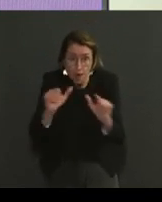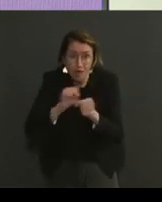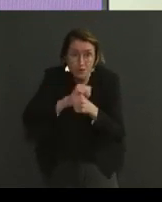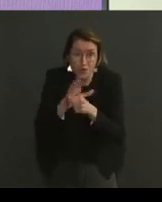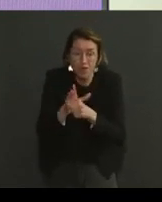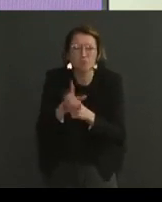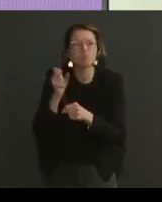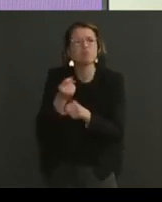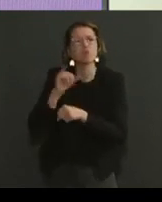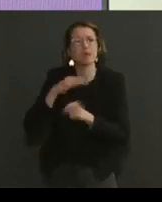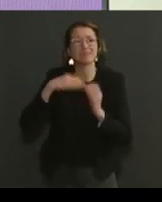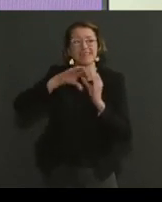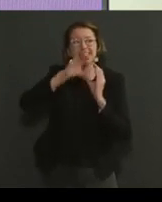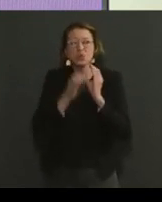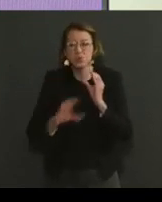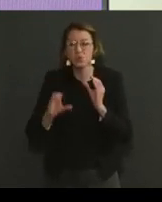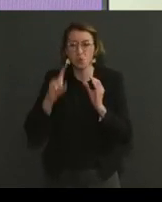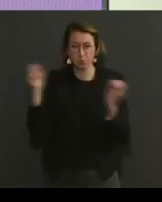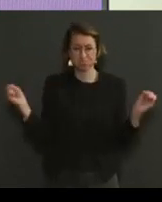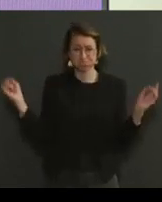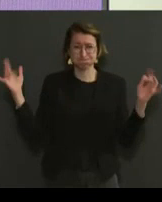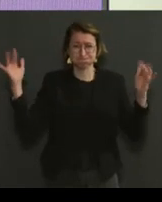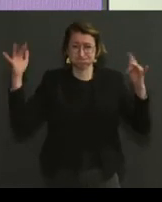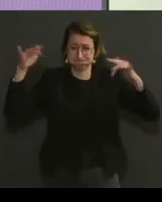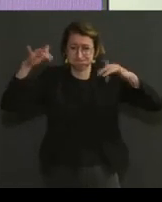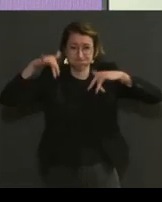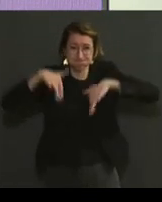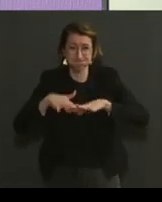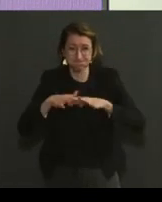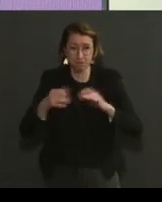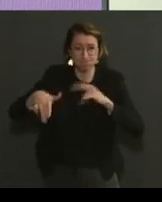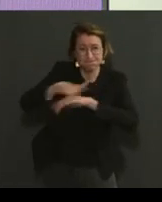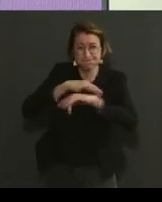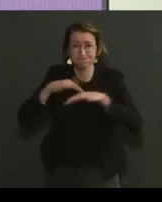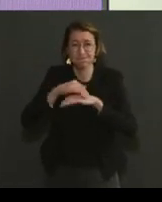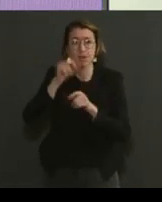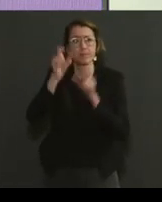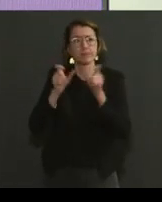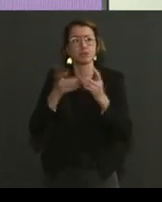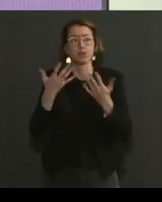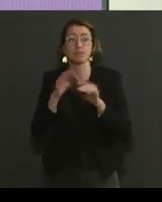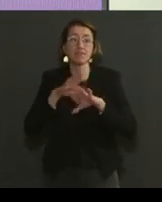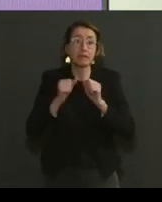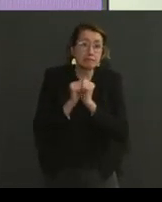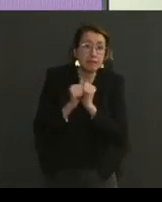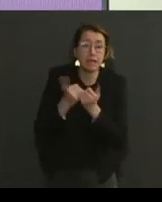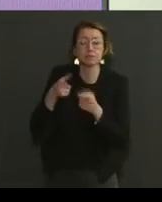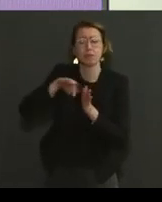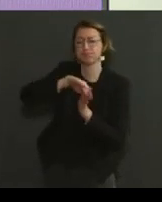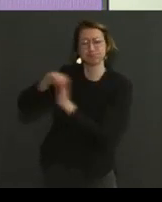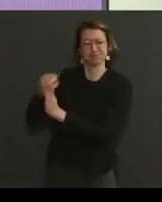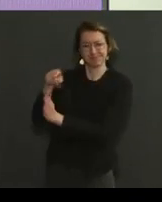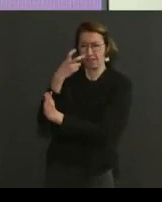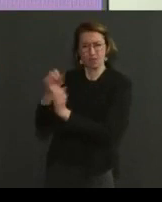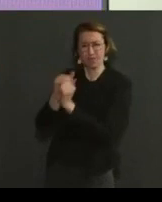stations d'épuration, sans impliquer un testing de la population elle-même. Je voulais vous rappeler, certains d'entre vous s'en souviennent sans doute,